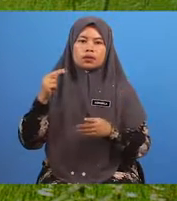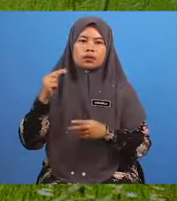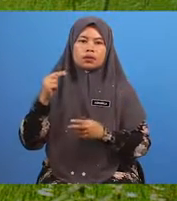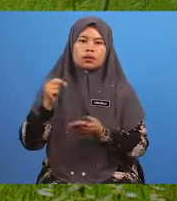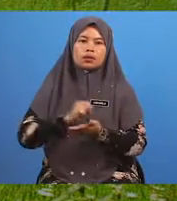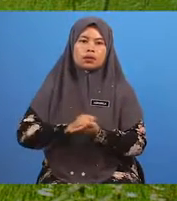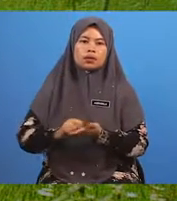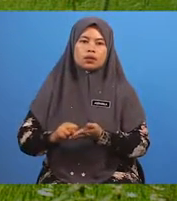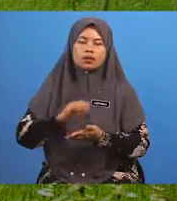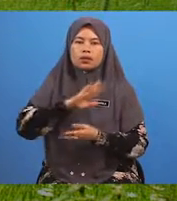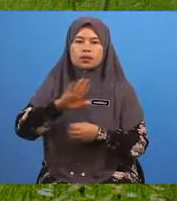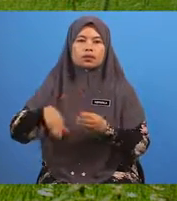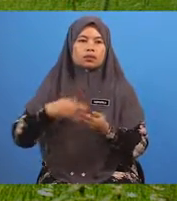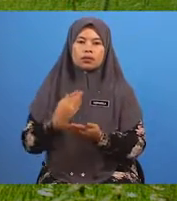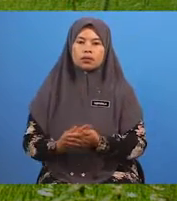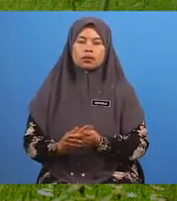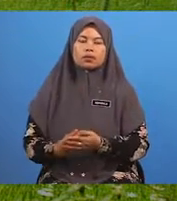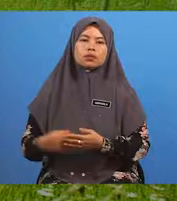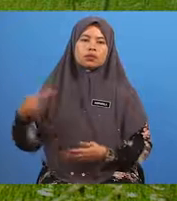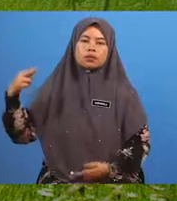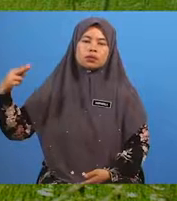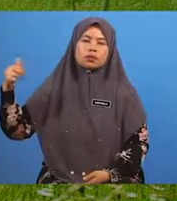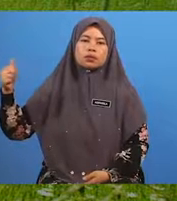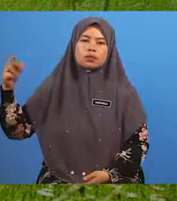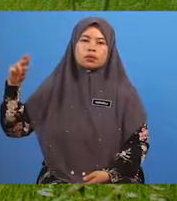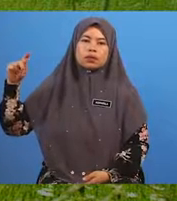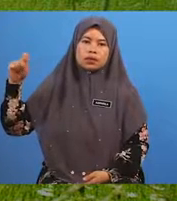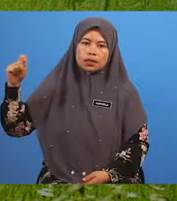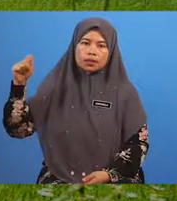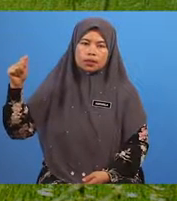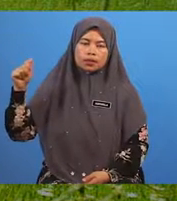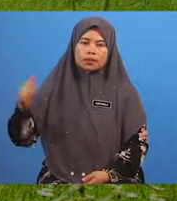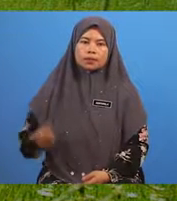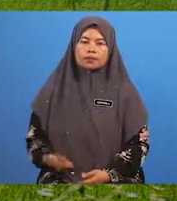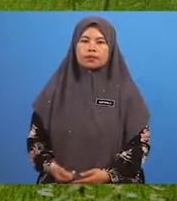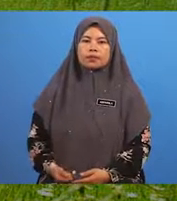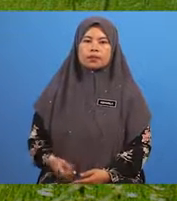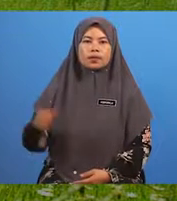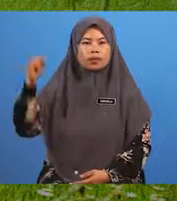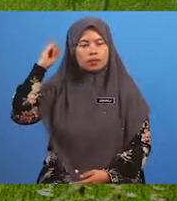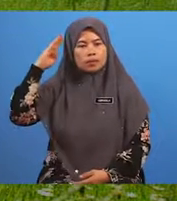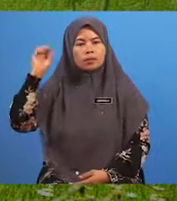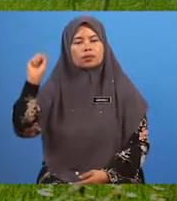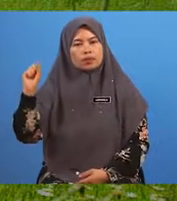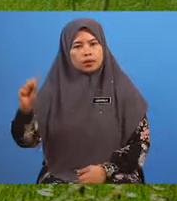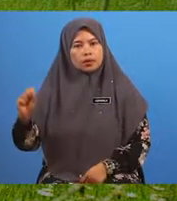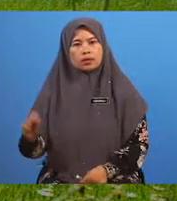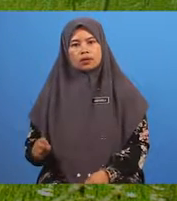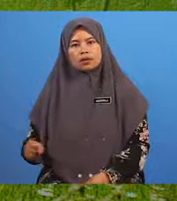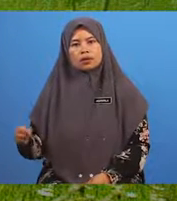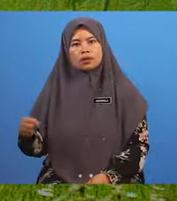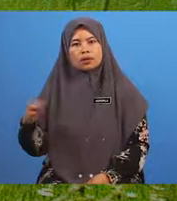Ali. Oleh itu, Ibrahim boleh memiliki harta bernilai ringgit Malaysia RM30,000 tersebut